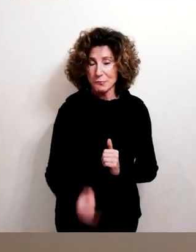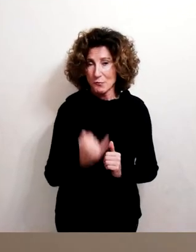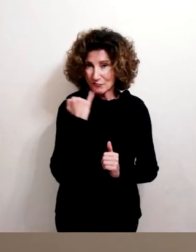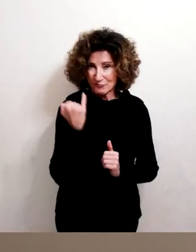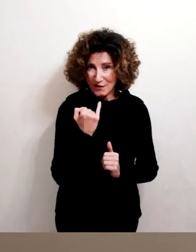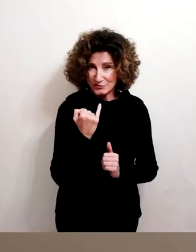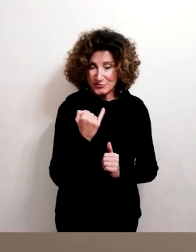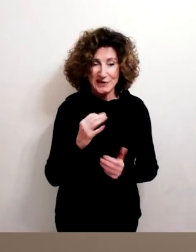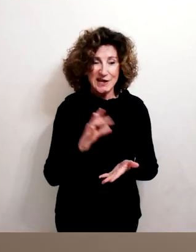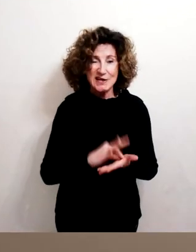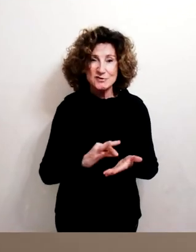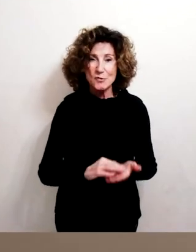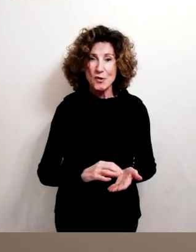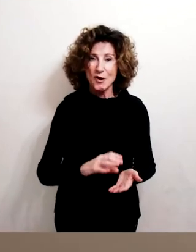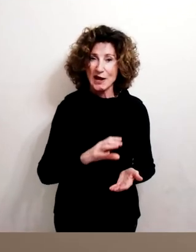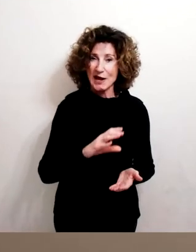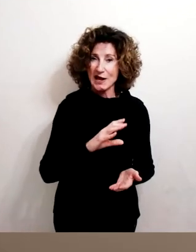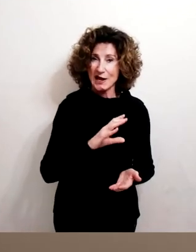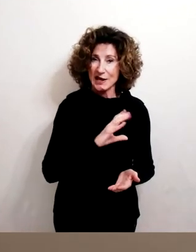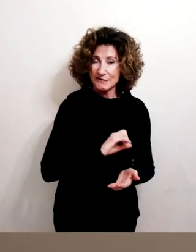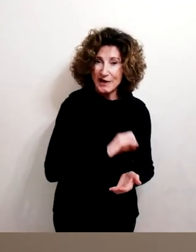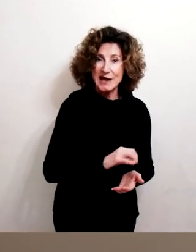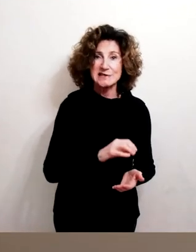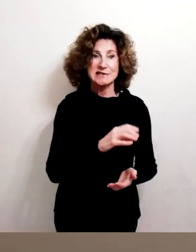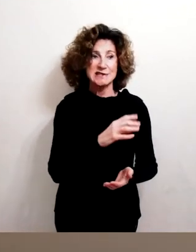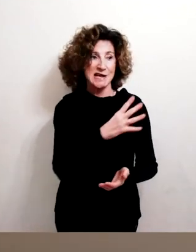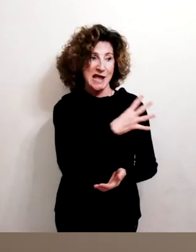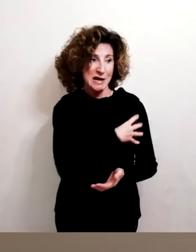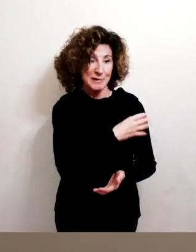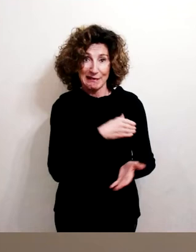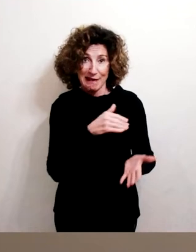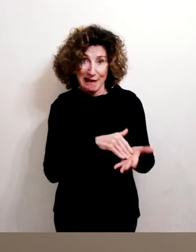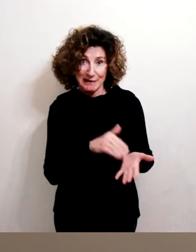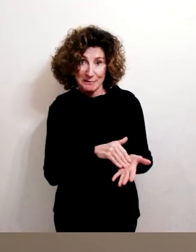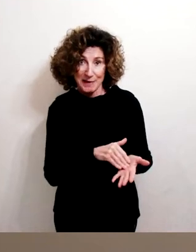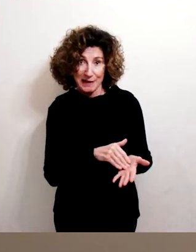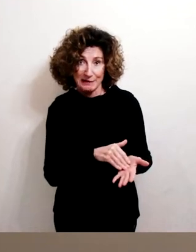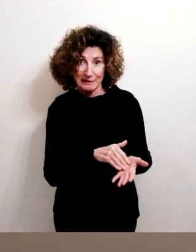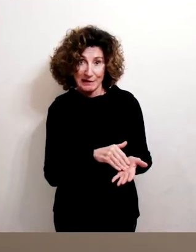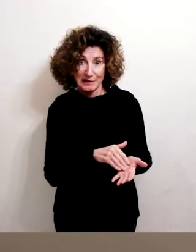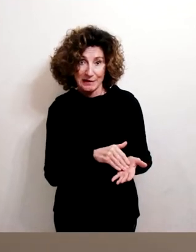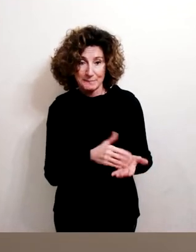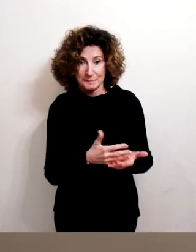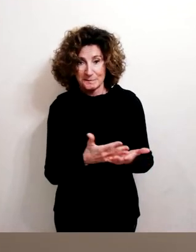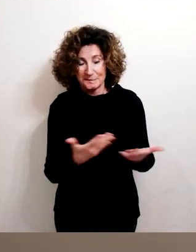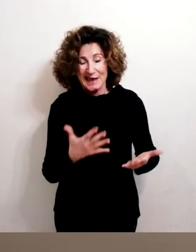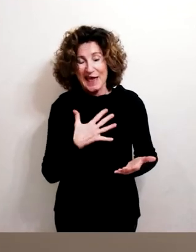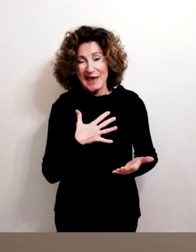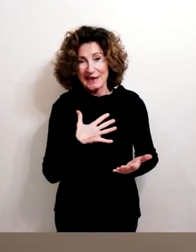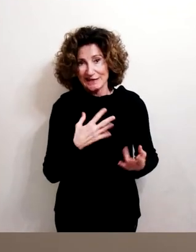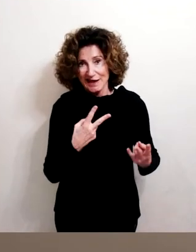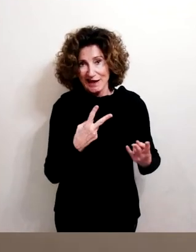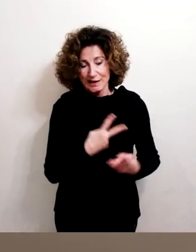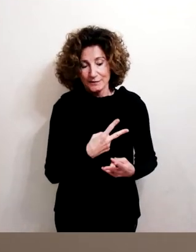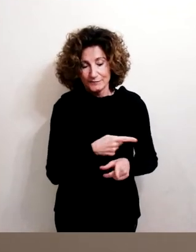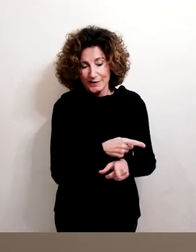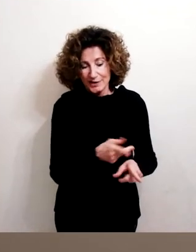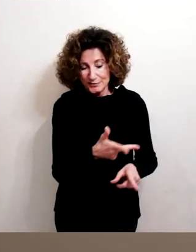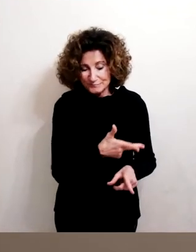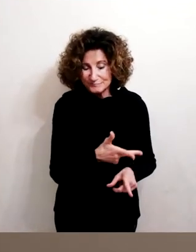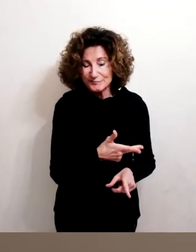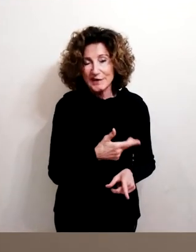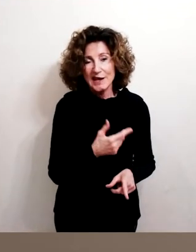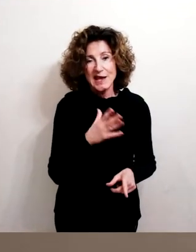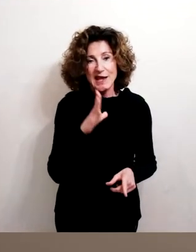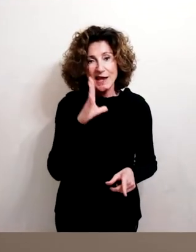ragazzi nella scuola dell'infanzia scuola primaria e scuola media e chiaro che una fascia d'età in cui